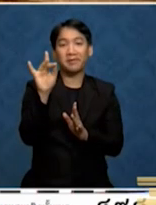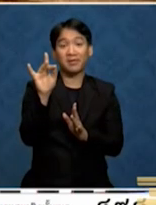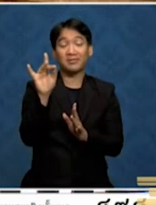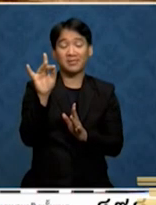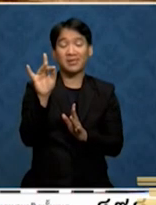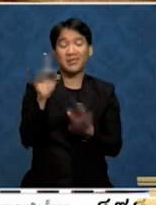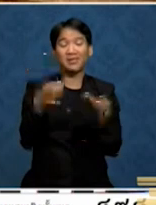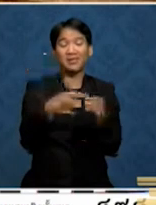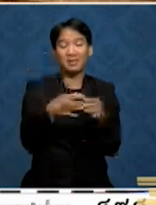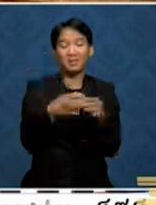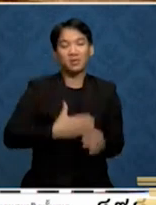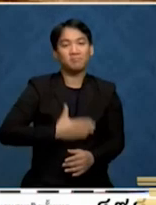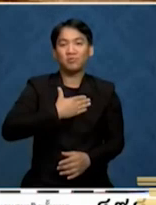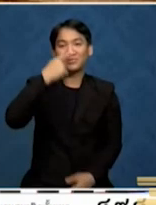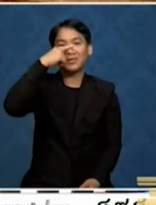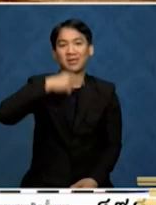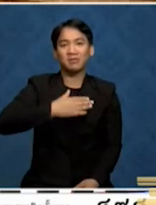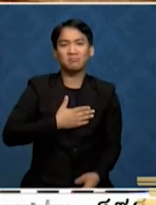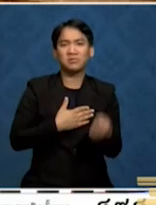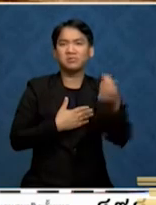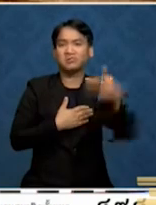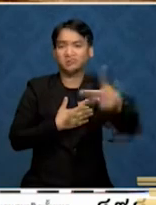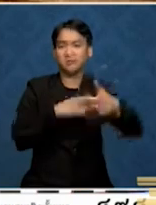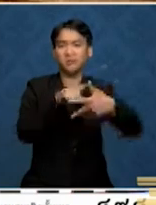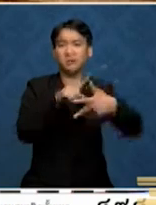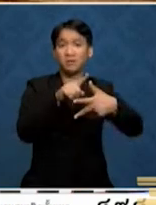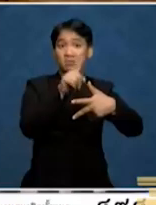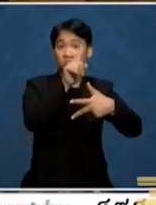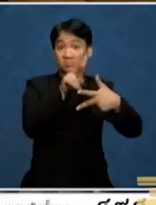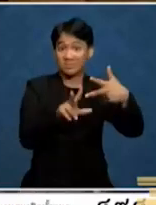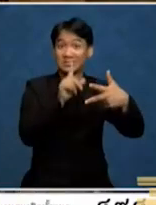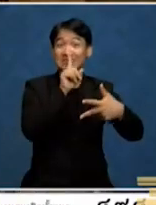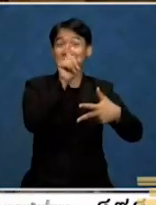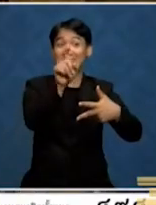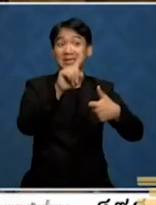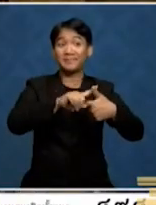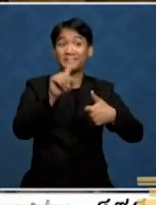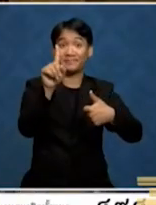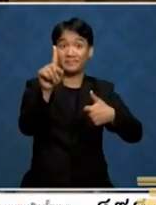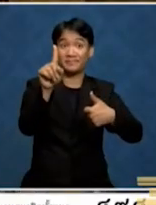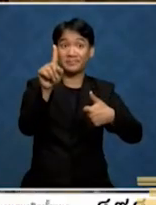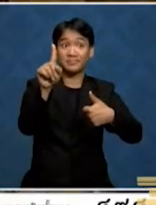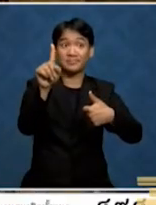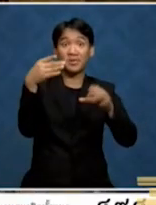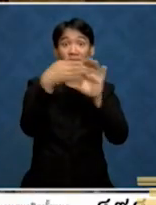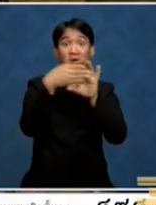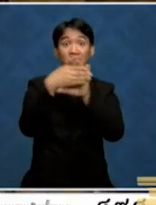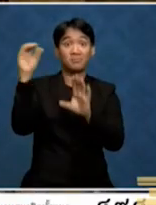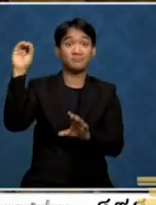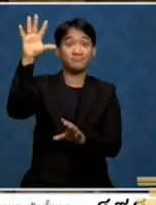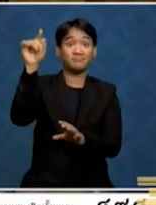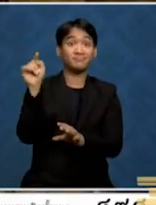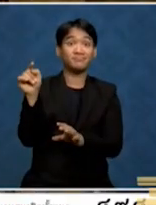มิใจไทยวันนี้มี3ประเด็นที่จะหารือท่านประธานค่ะประเด็นแรกขอสไลด์ด้วยนะคะประเด็นแรกปัญ